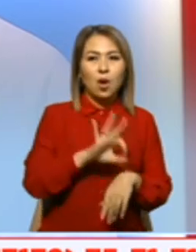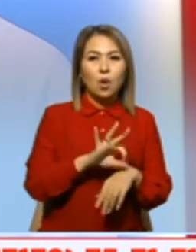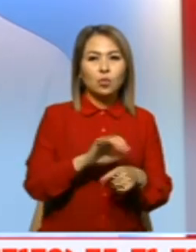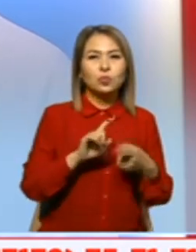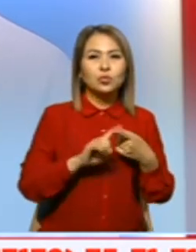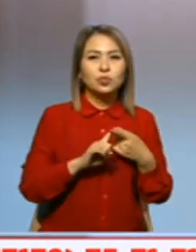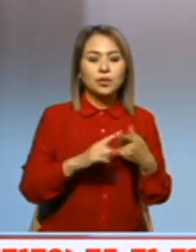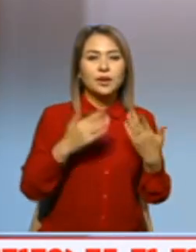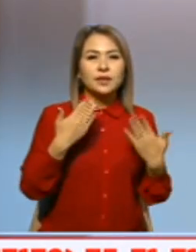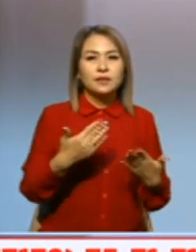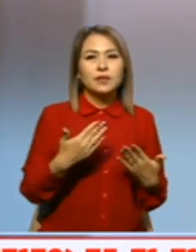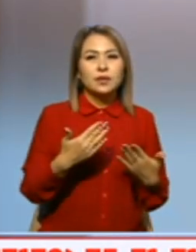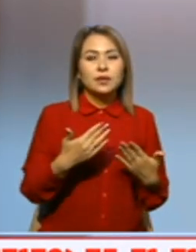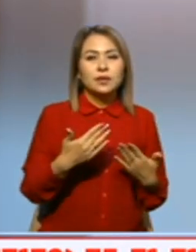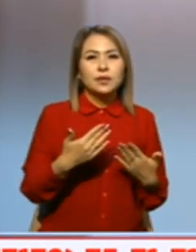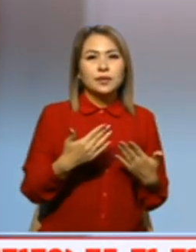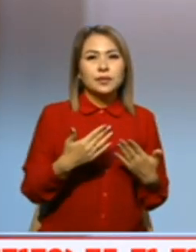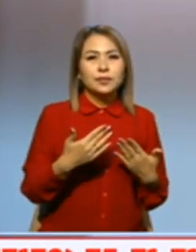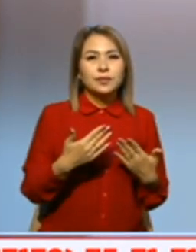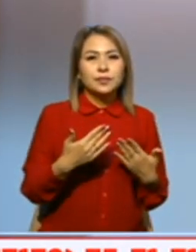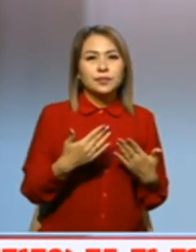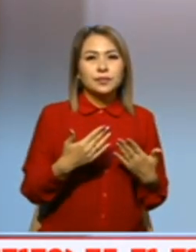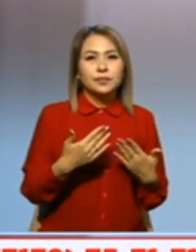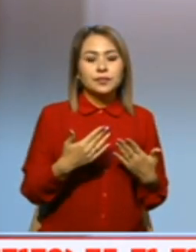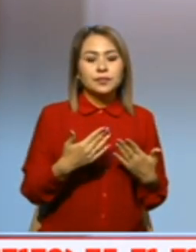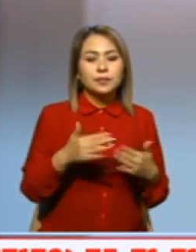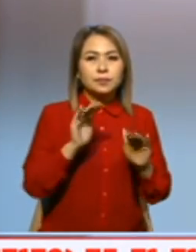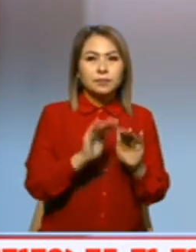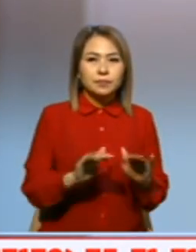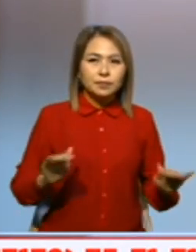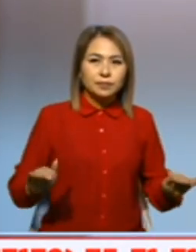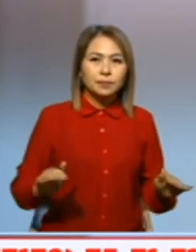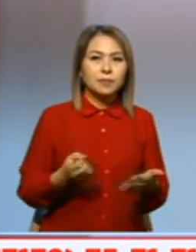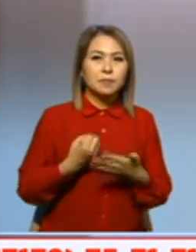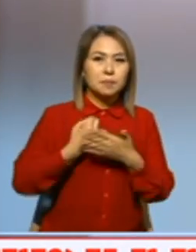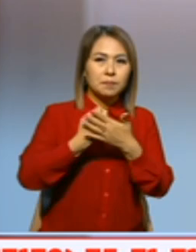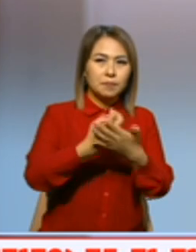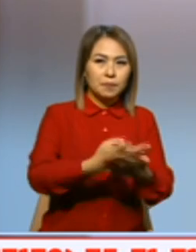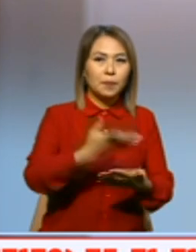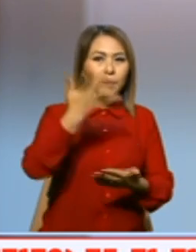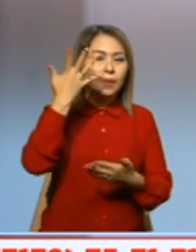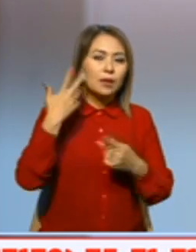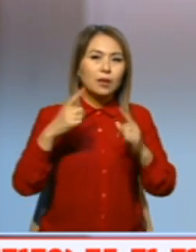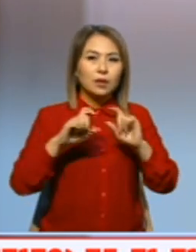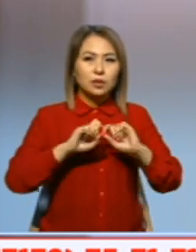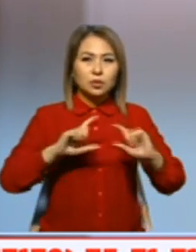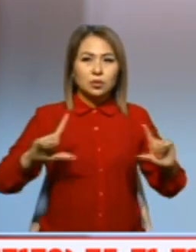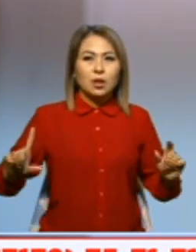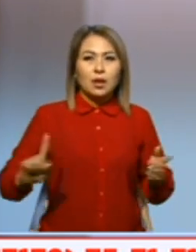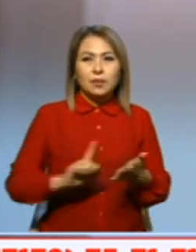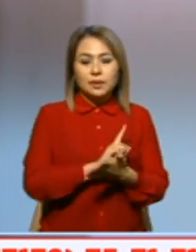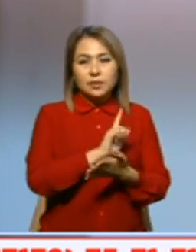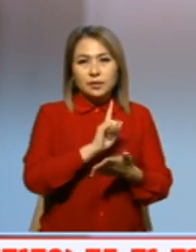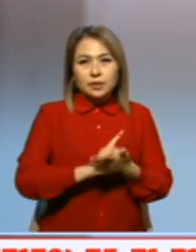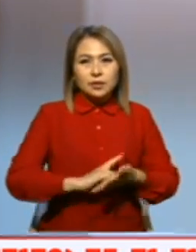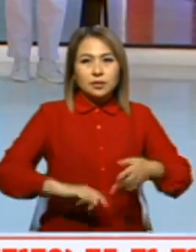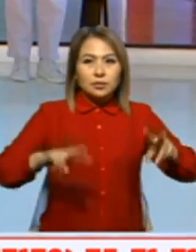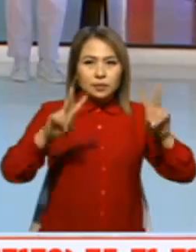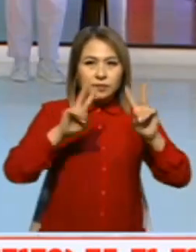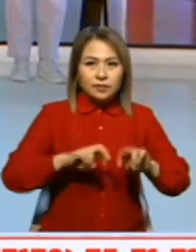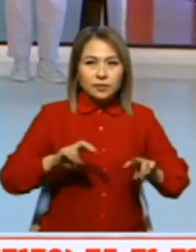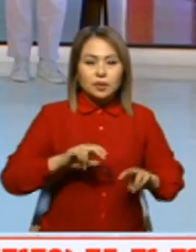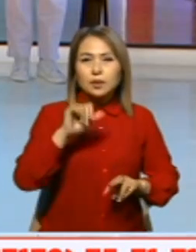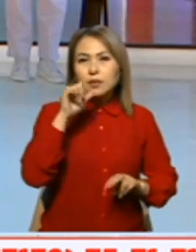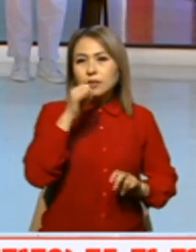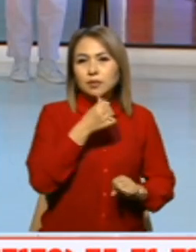қаупі сол иммунитетке байланысты деп айтамыз көп жағдайда. Иә, балаларды бала бақшаға, мектепке барар алдында міндетті түрде медициналық сараптама тамадан